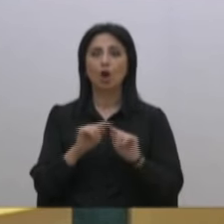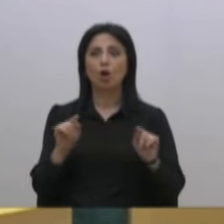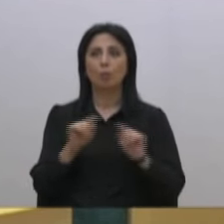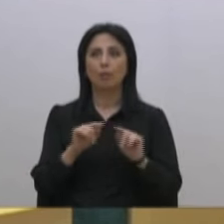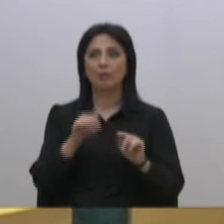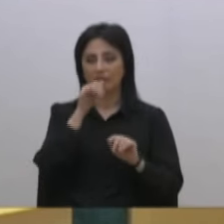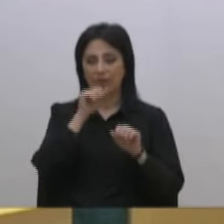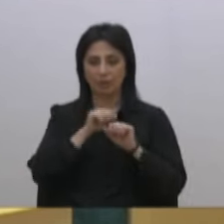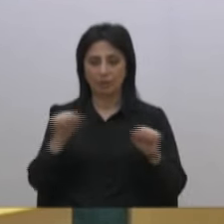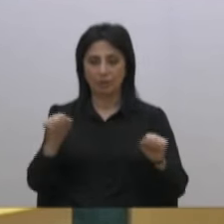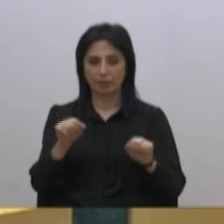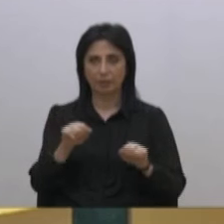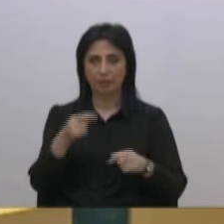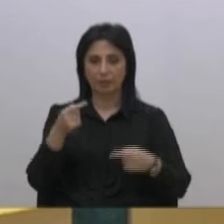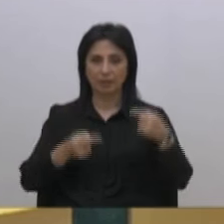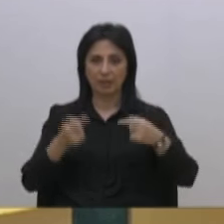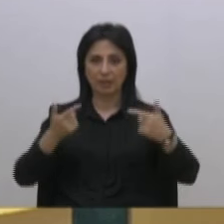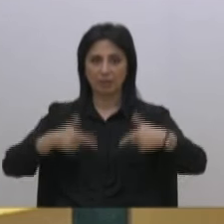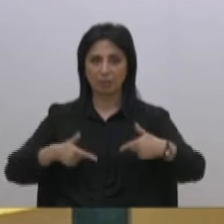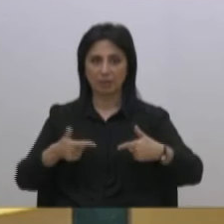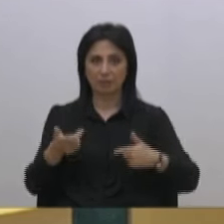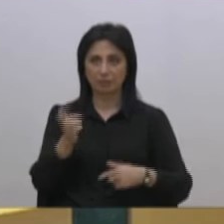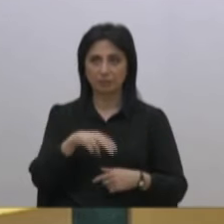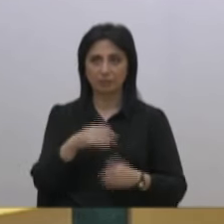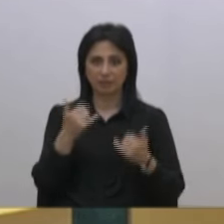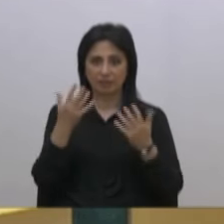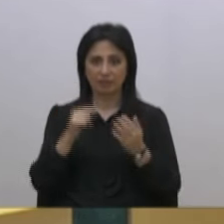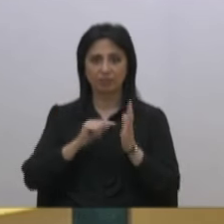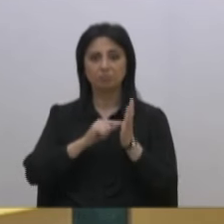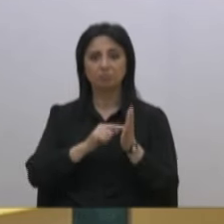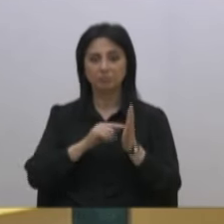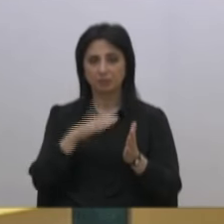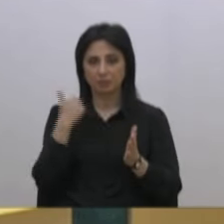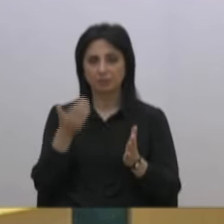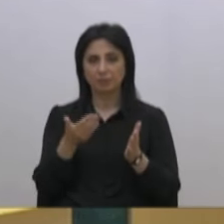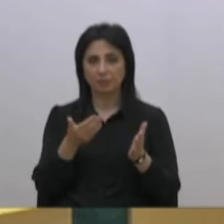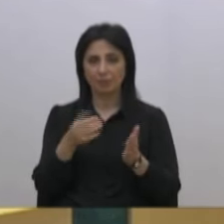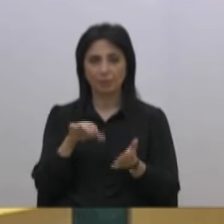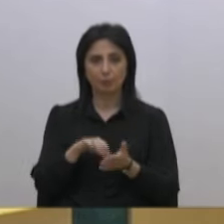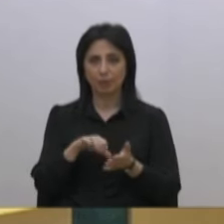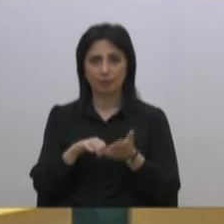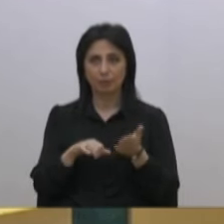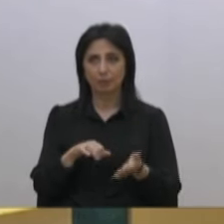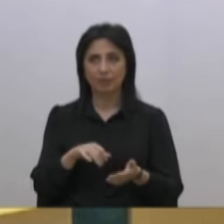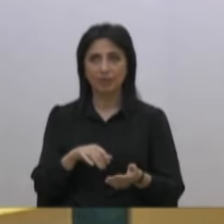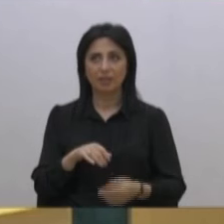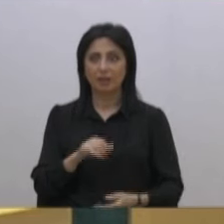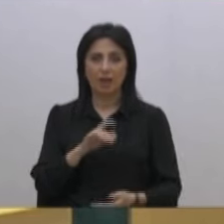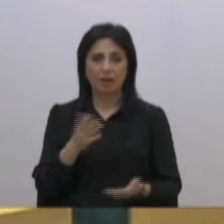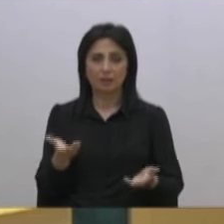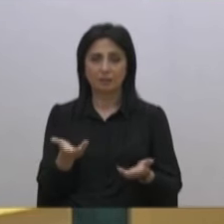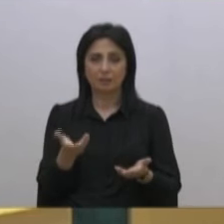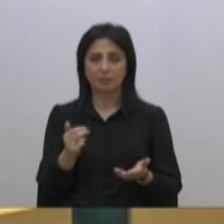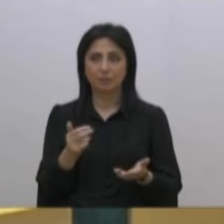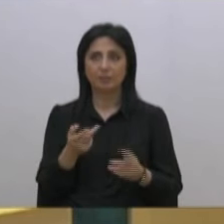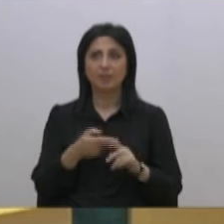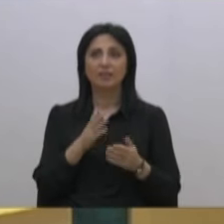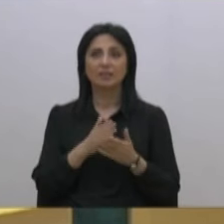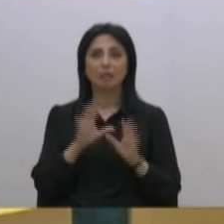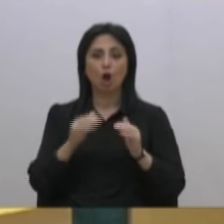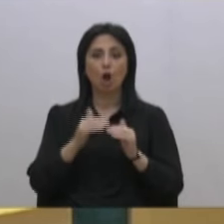ოპოზიციამ ვერ გაბედა დებატებში შესვლა, თქვენთან დისკუსიაში მონაწილეობა, არადა ეს